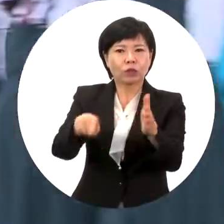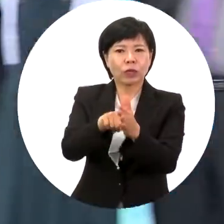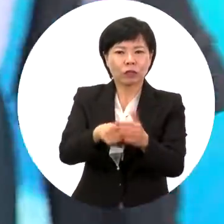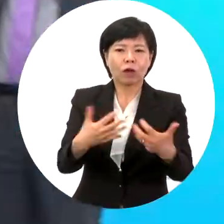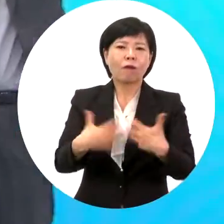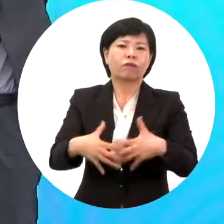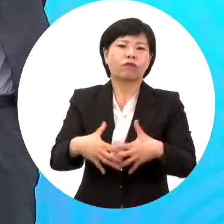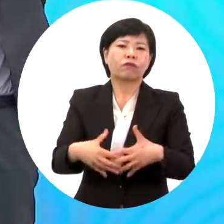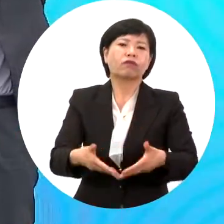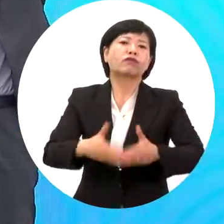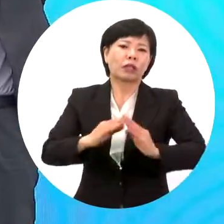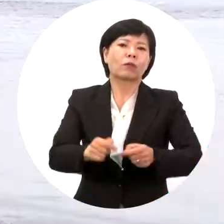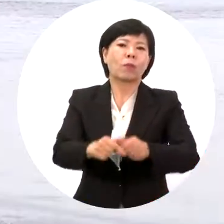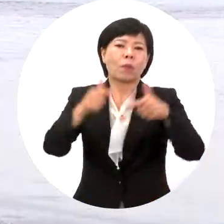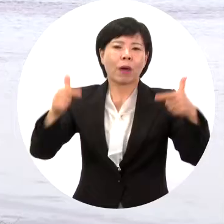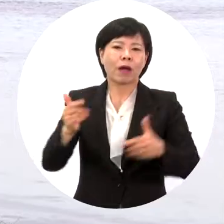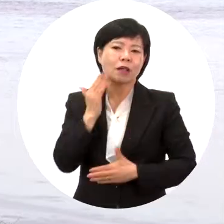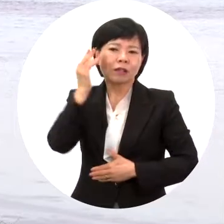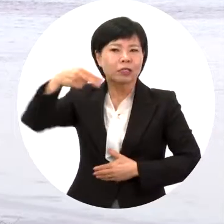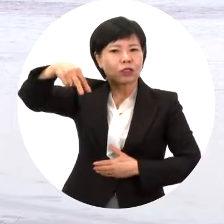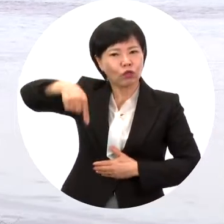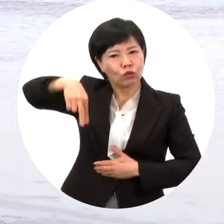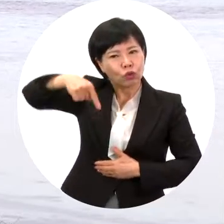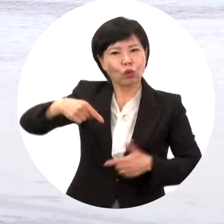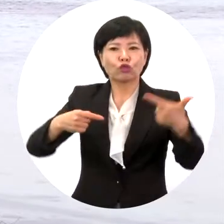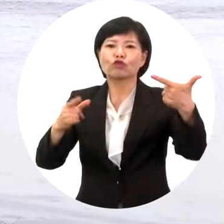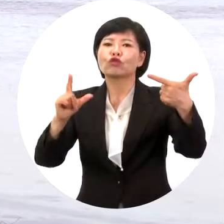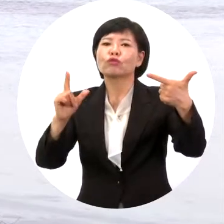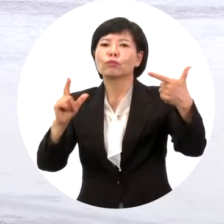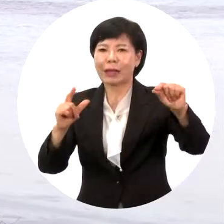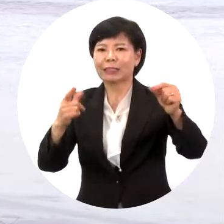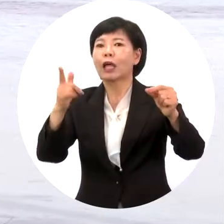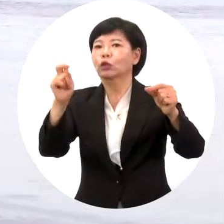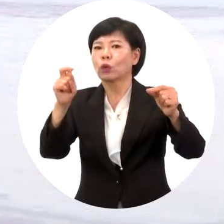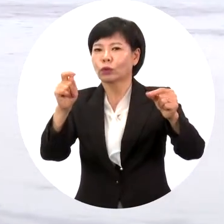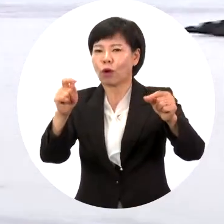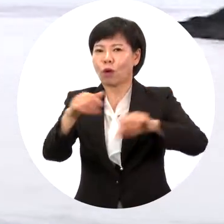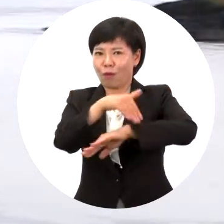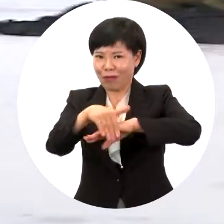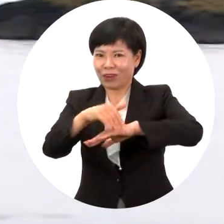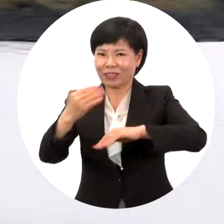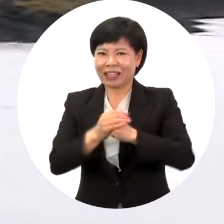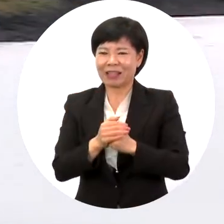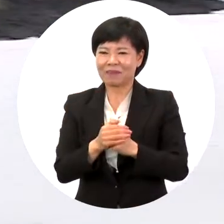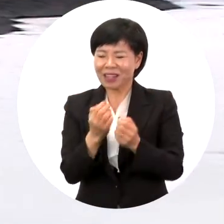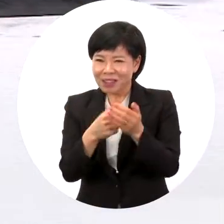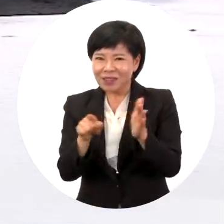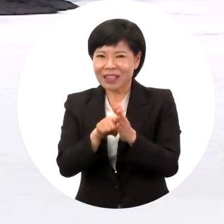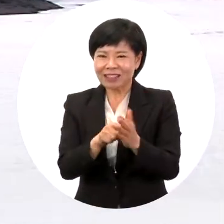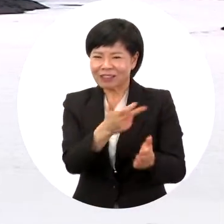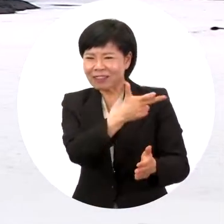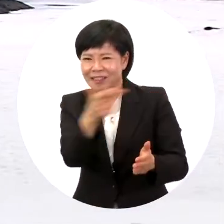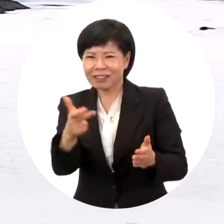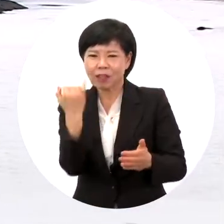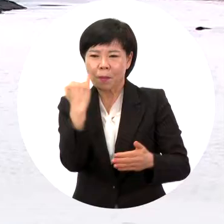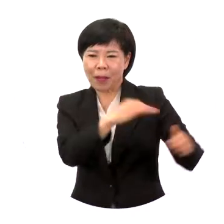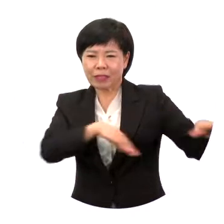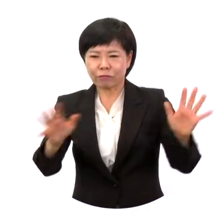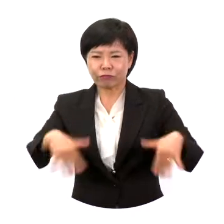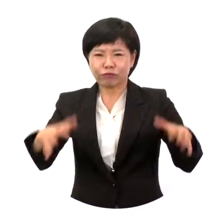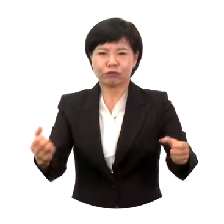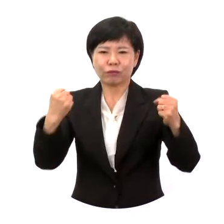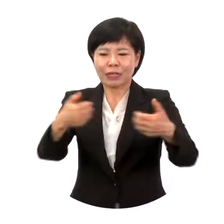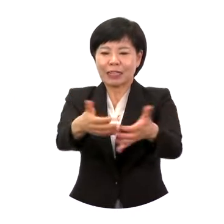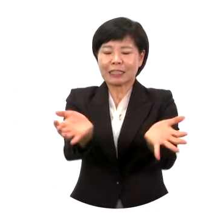설비를 확대하고 그린 수소는 6만 톤 이상 생산이 필요한 것으로 분석됐습니다. 이를 위해 대규모 해상 풍력